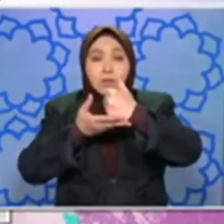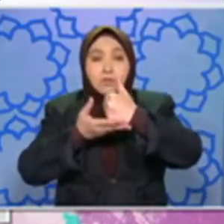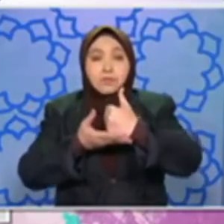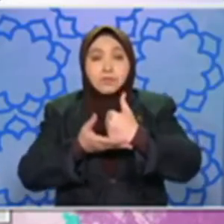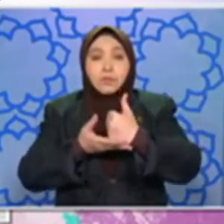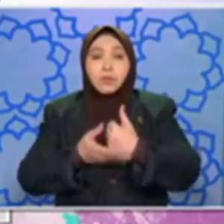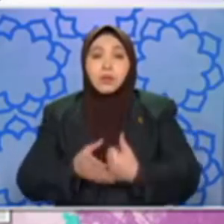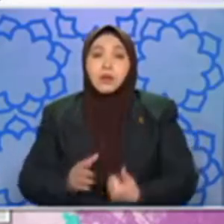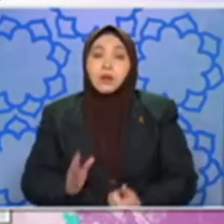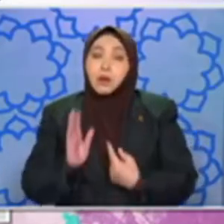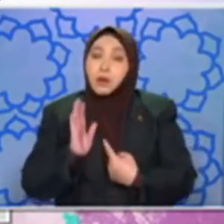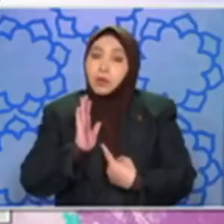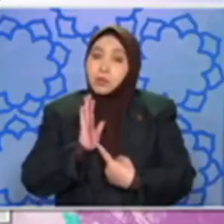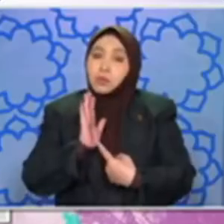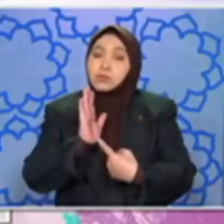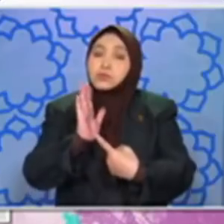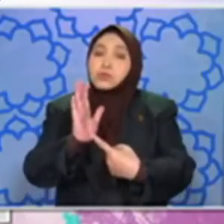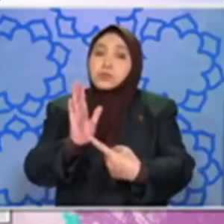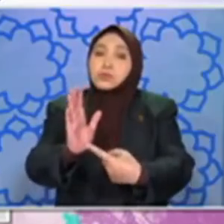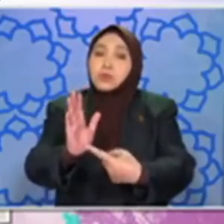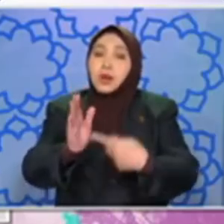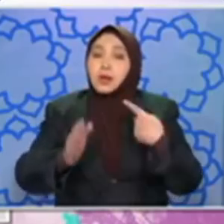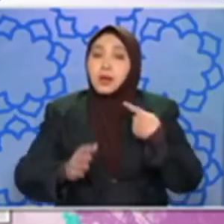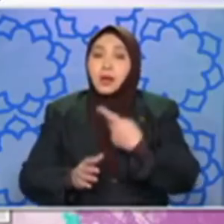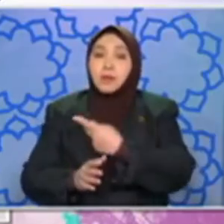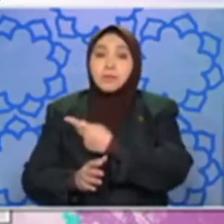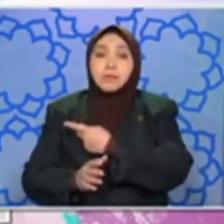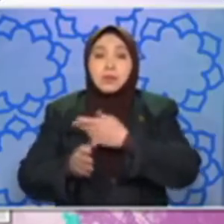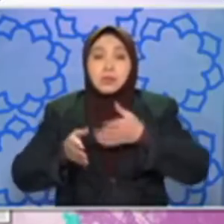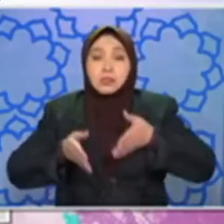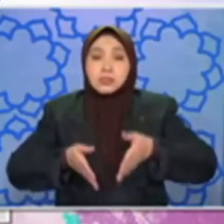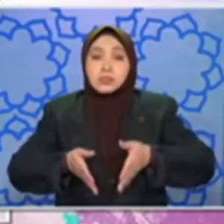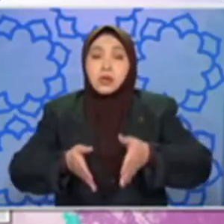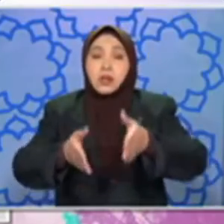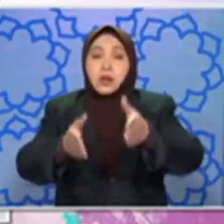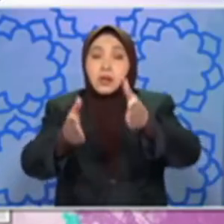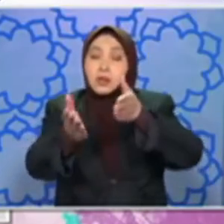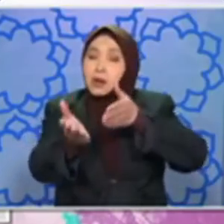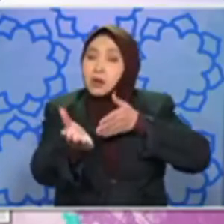نستعين اهدنا الصراط